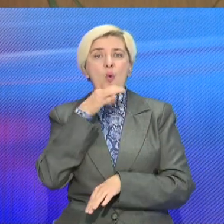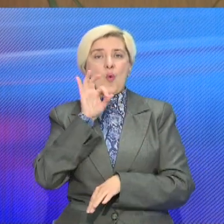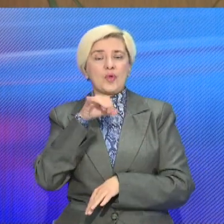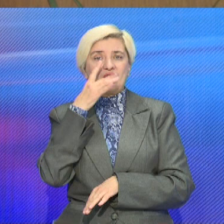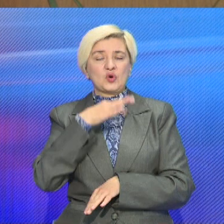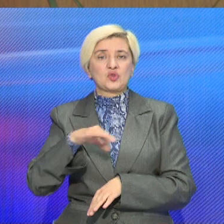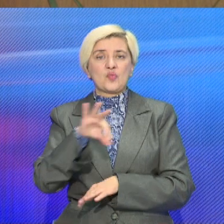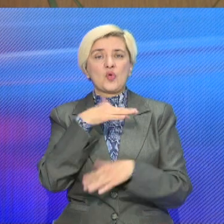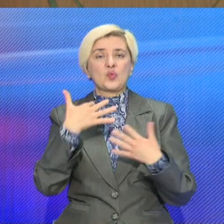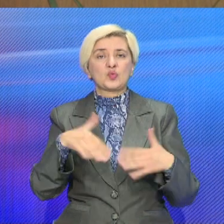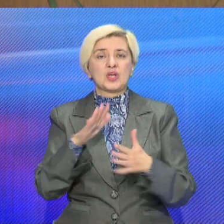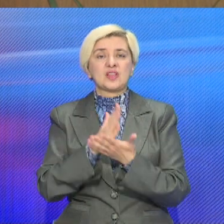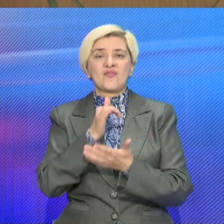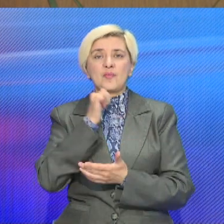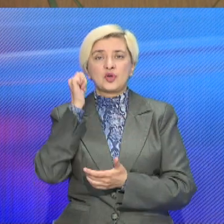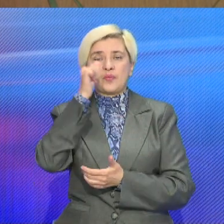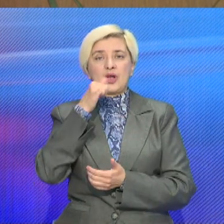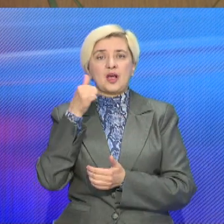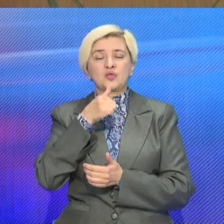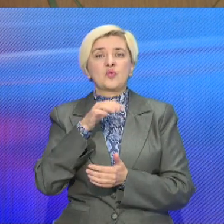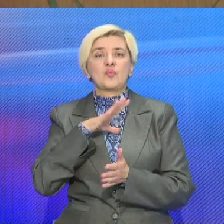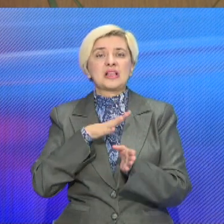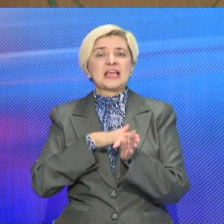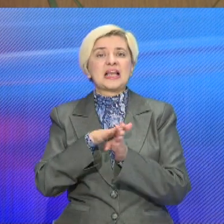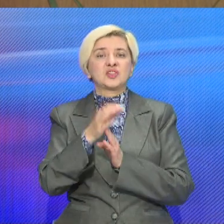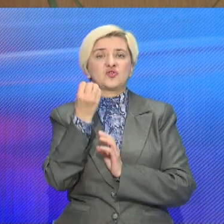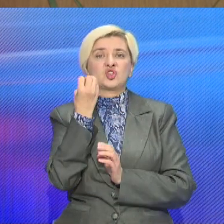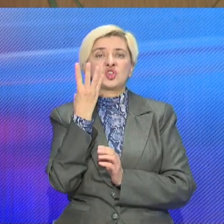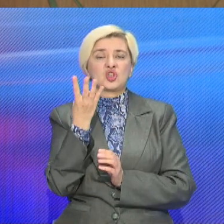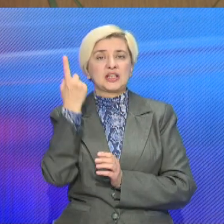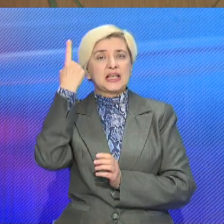есть. В прошлом году реализовано 14 инициатив,